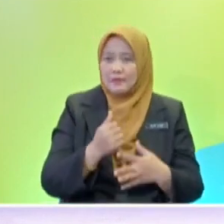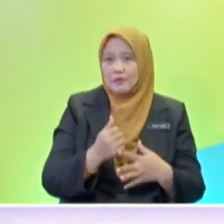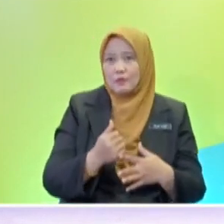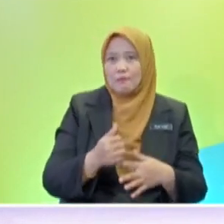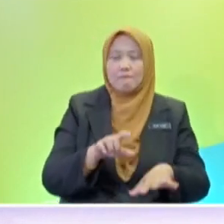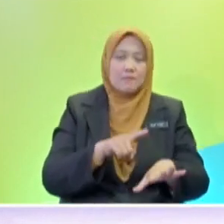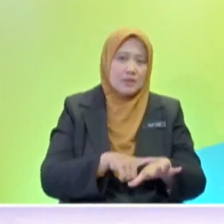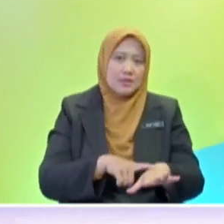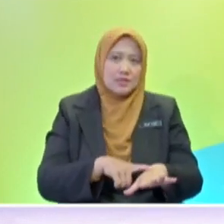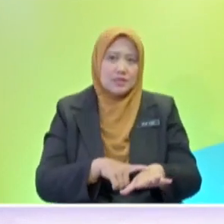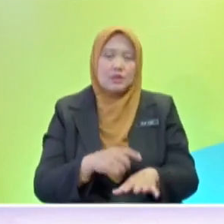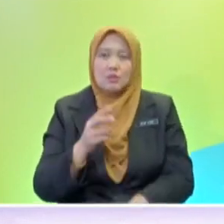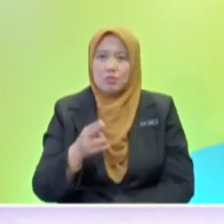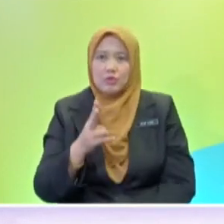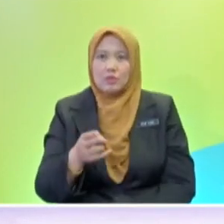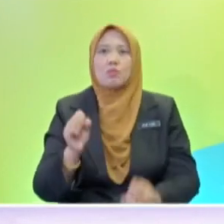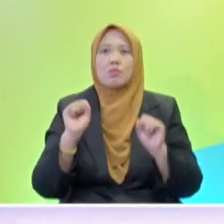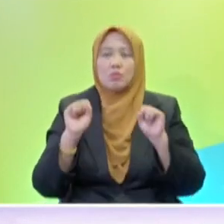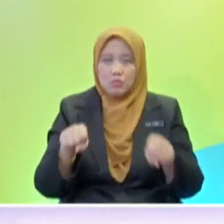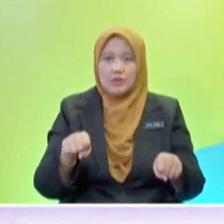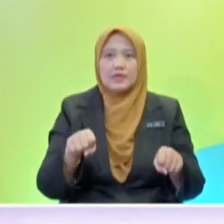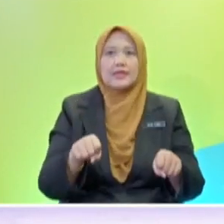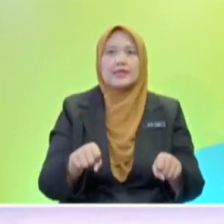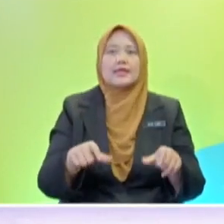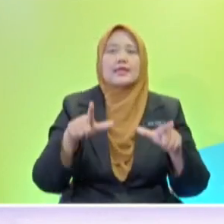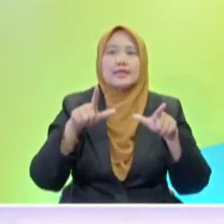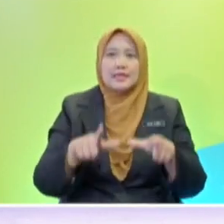jadi kita boleh beli